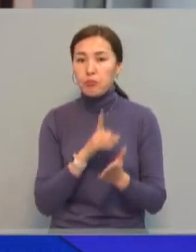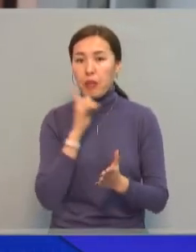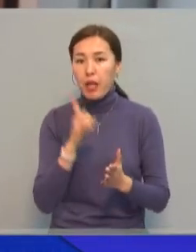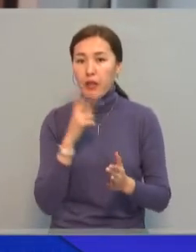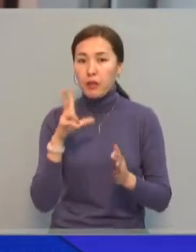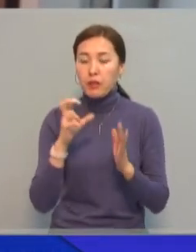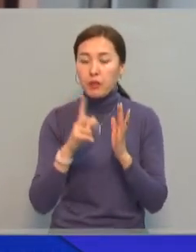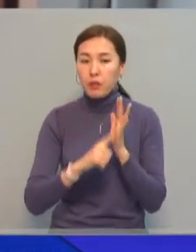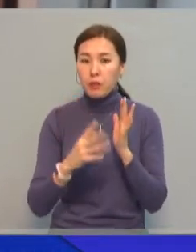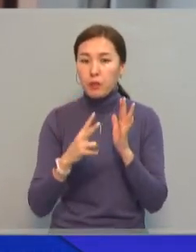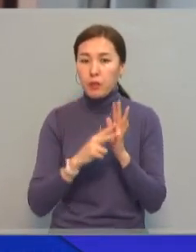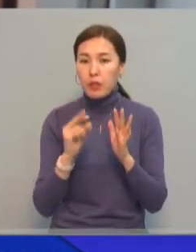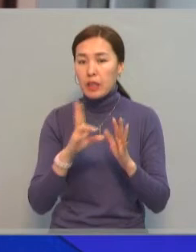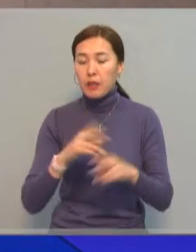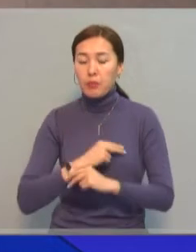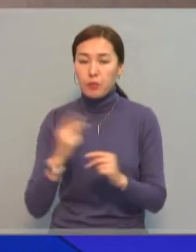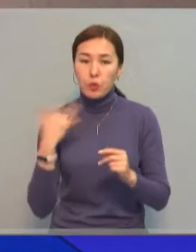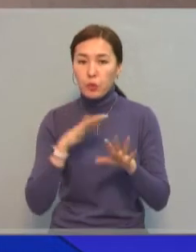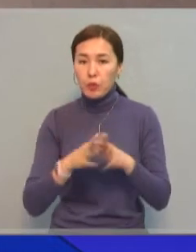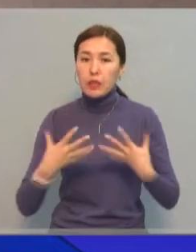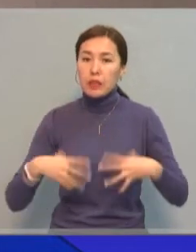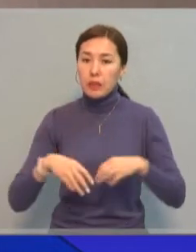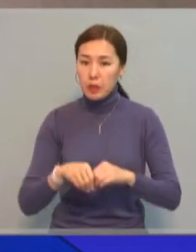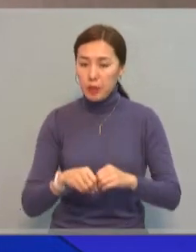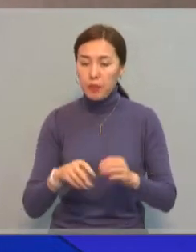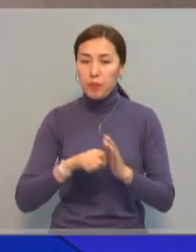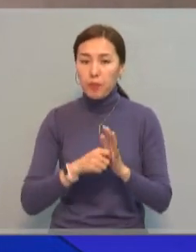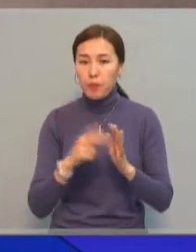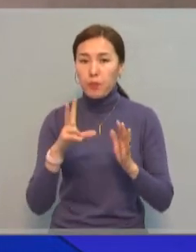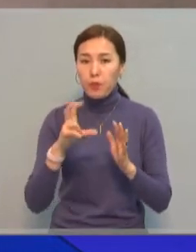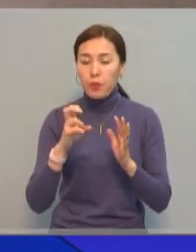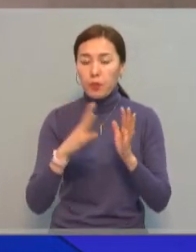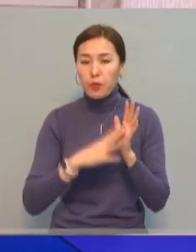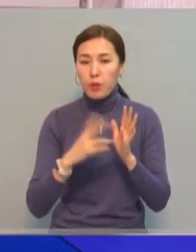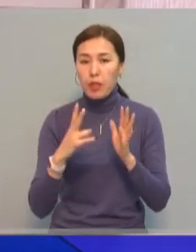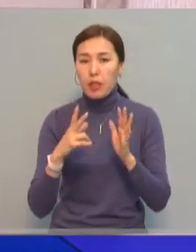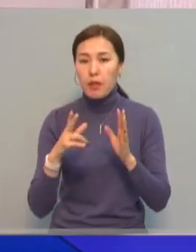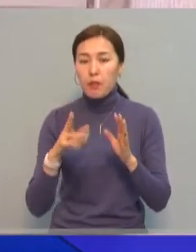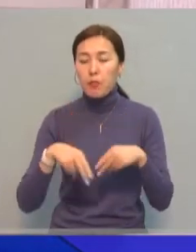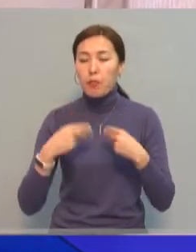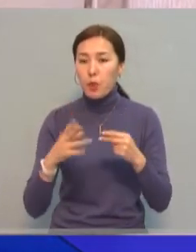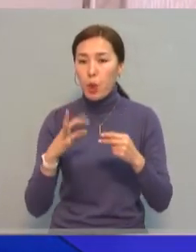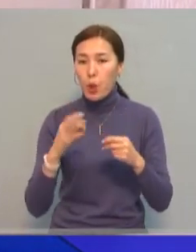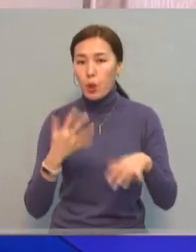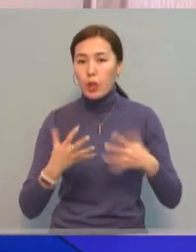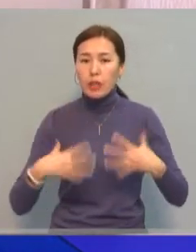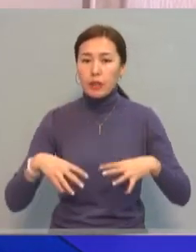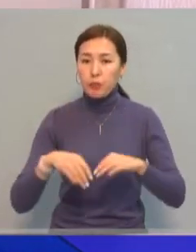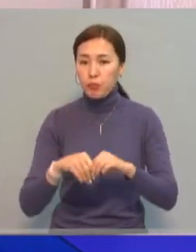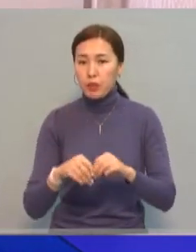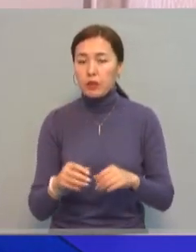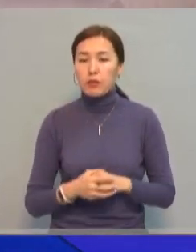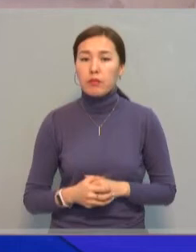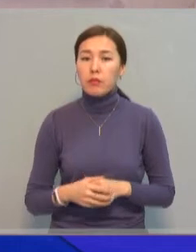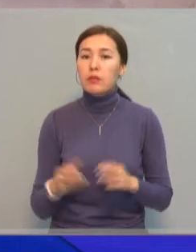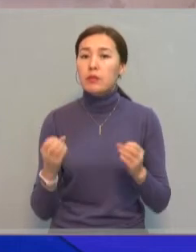«Молодежь». 378 квартир будут переданы многодетным семьям, а ключи от 298 квартир будут переданы социально незащищенным слоям